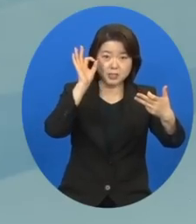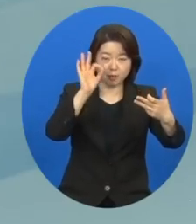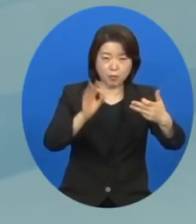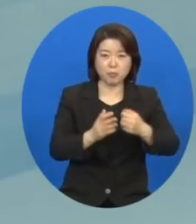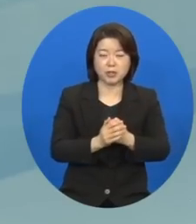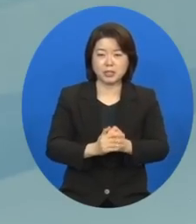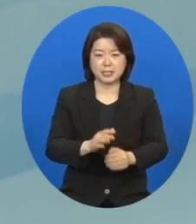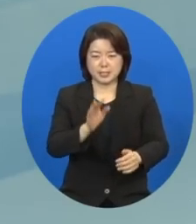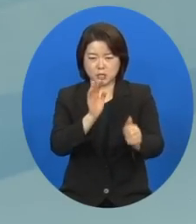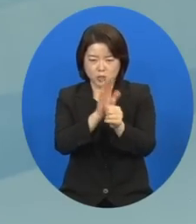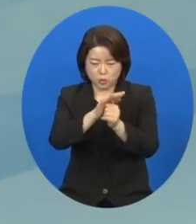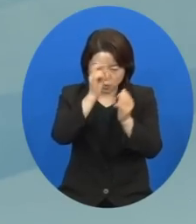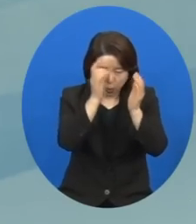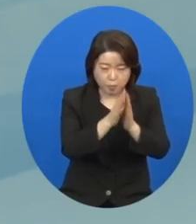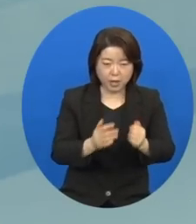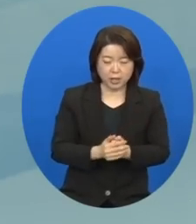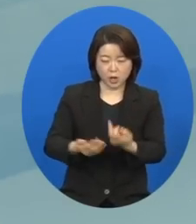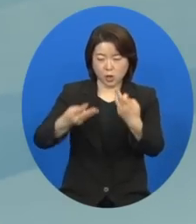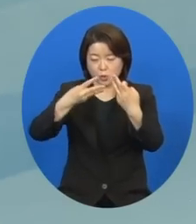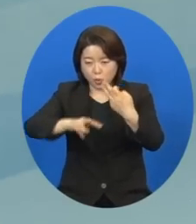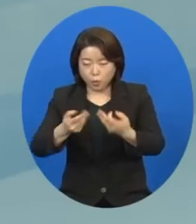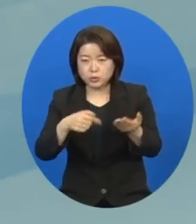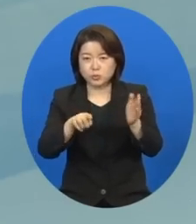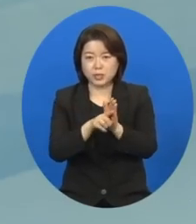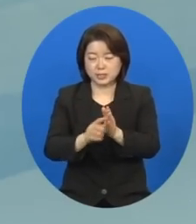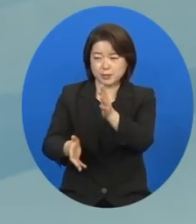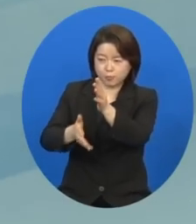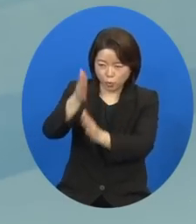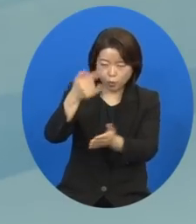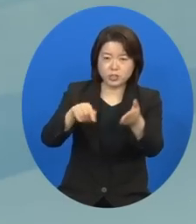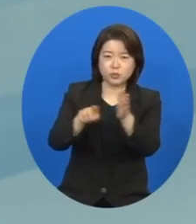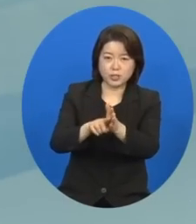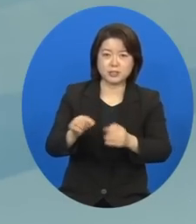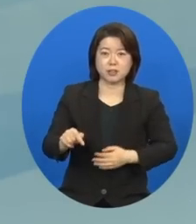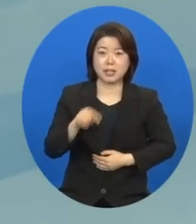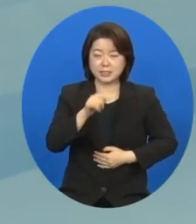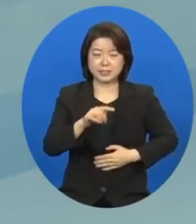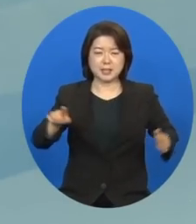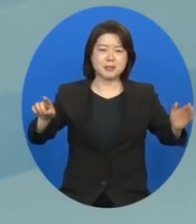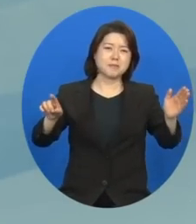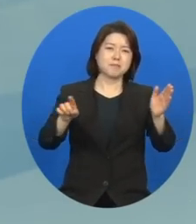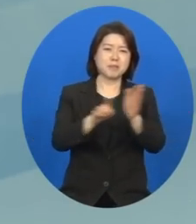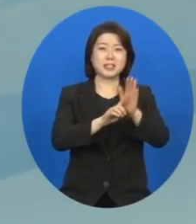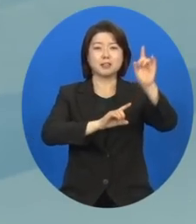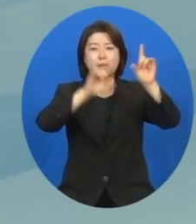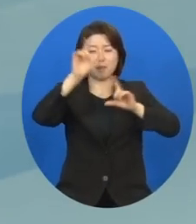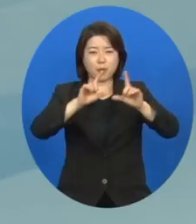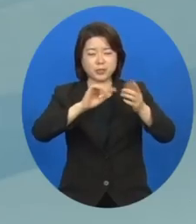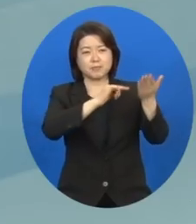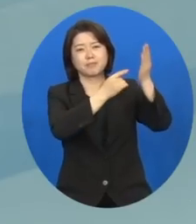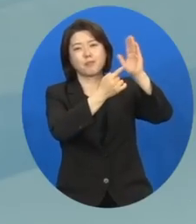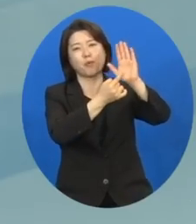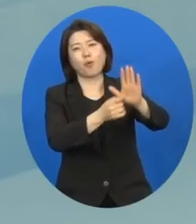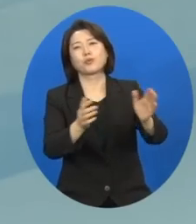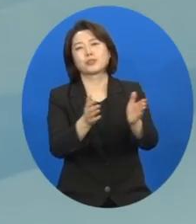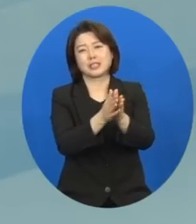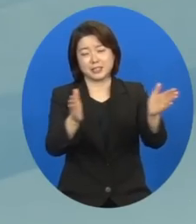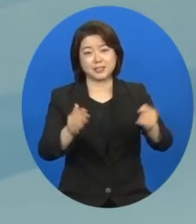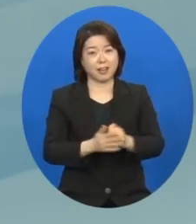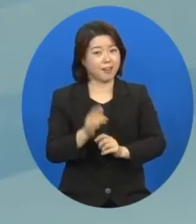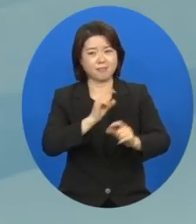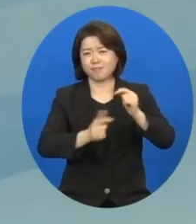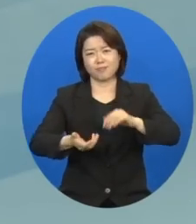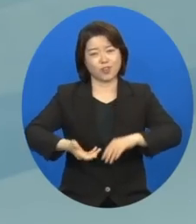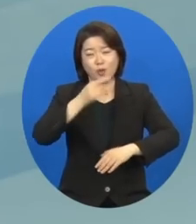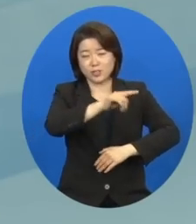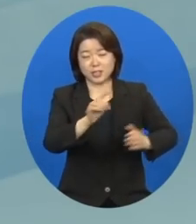중보기도 하면서 롯을 위해서 도시를 위해서 정말 우리가 알고 있는 그 믿음의 모습을 점차 보여주기 시작합니다. 이제는 더 이상